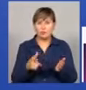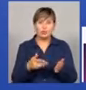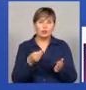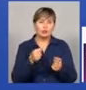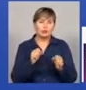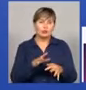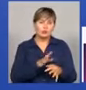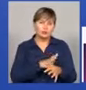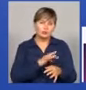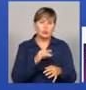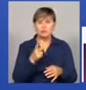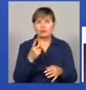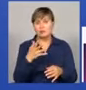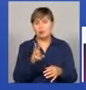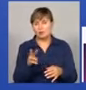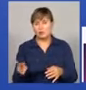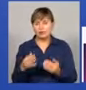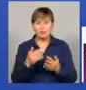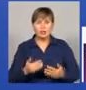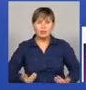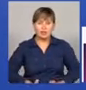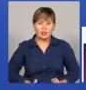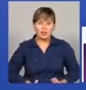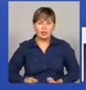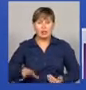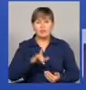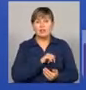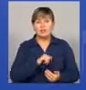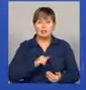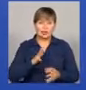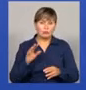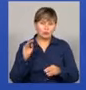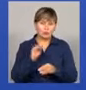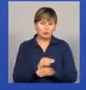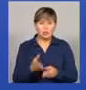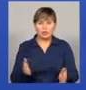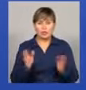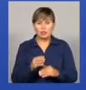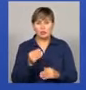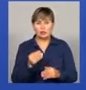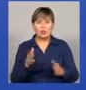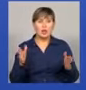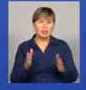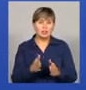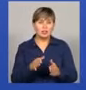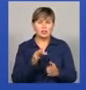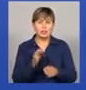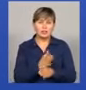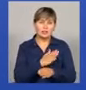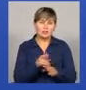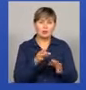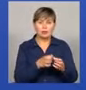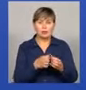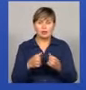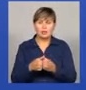быть стоить и 25 миллионов тенге вашего жилья. То есть вы сами будете добавлять остаточную стоимость. Ограничения и деления по категориям